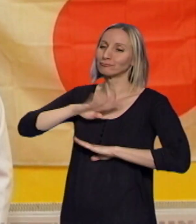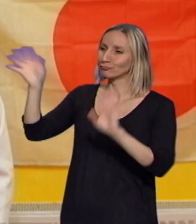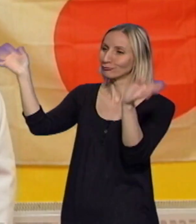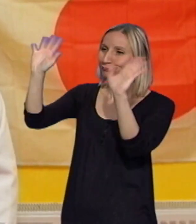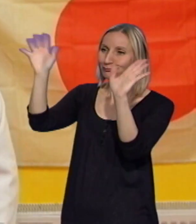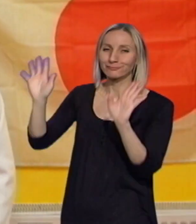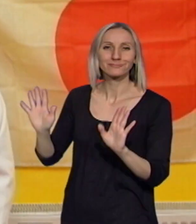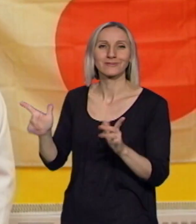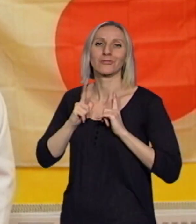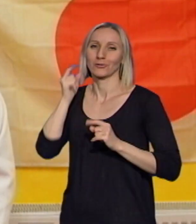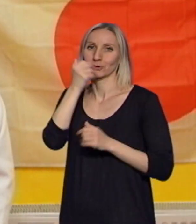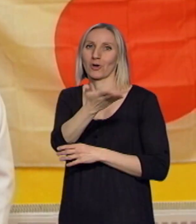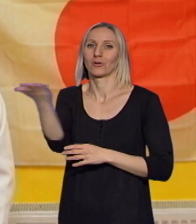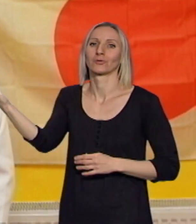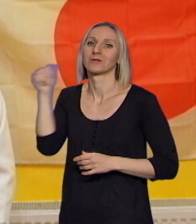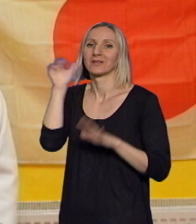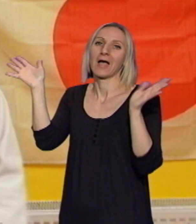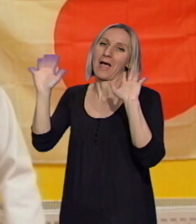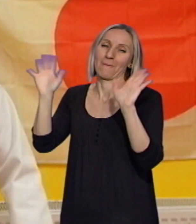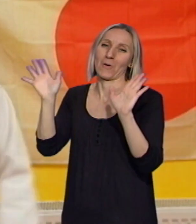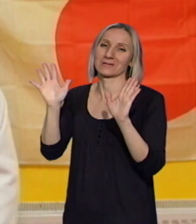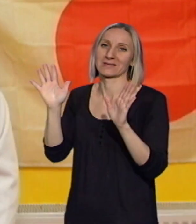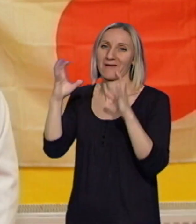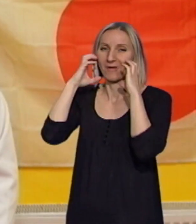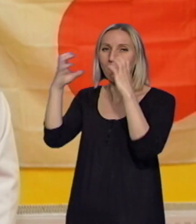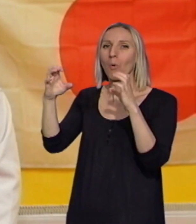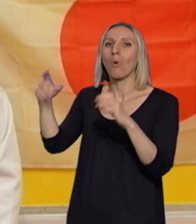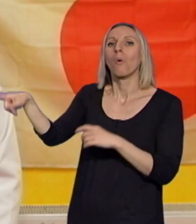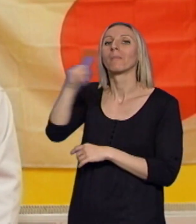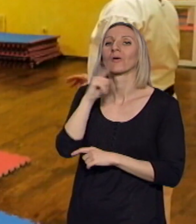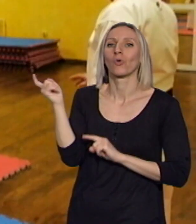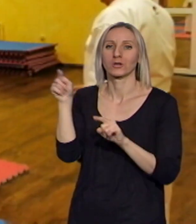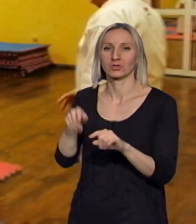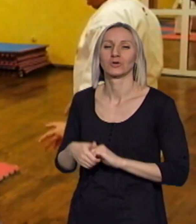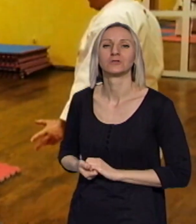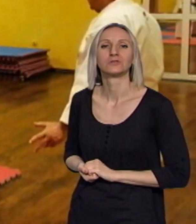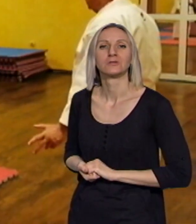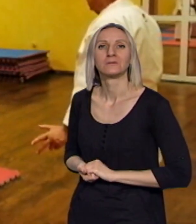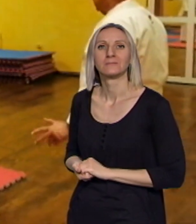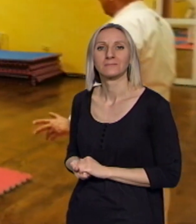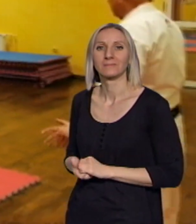da pozdravi tamo publiku koja će doći. Hvala vam, ministre, sjajno.